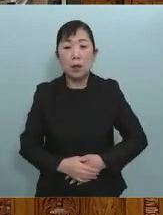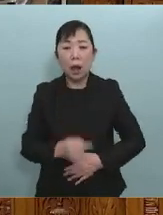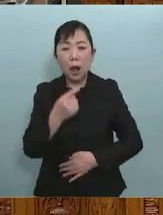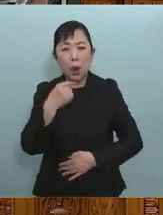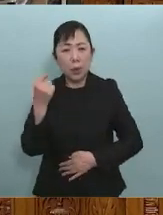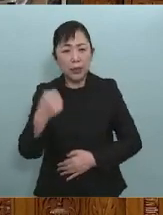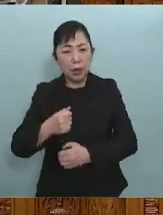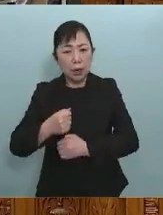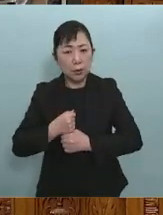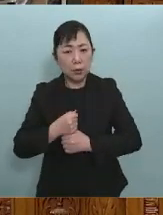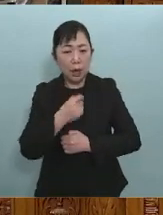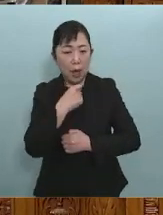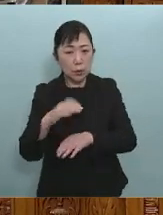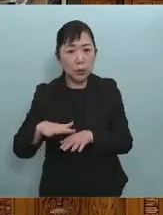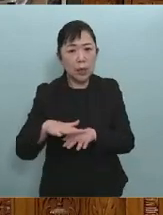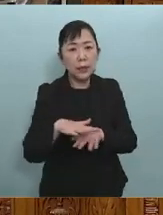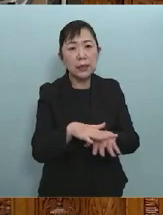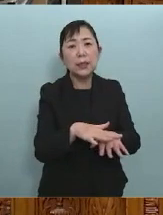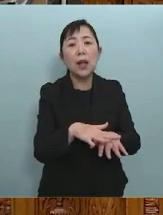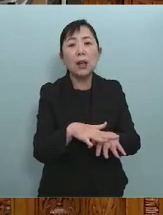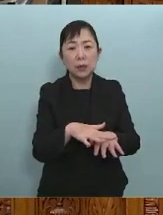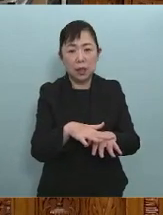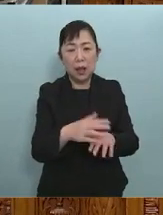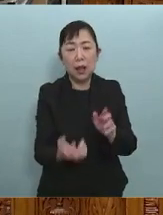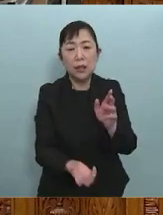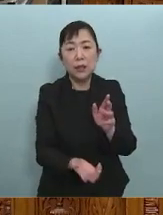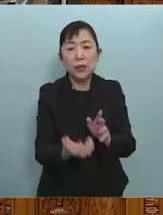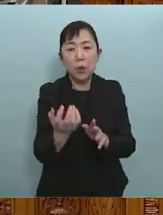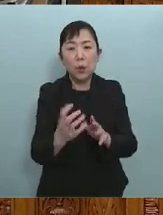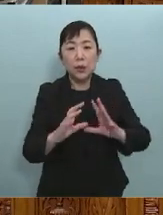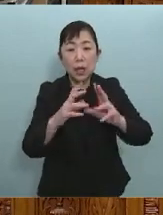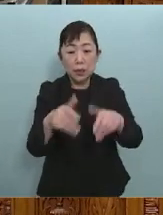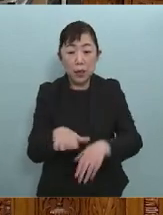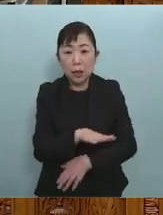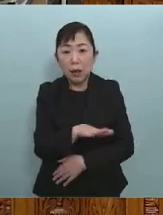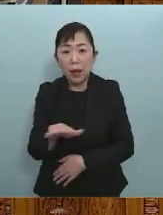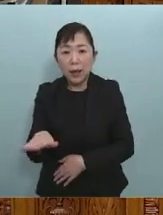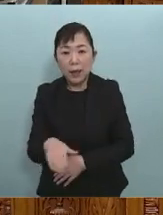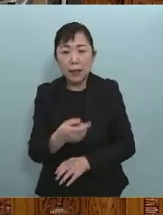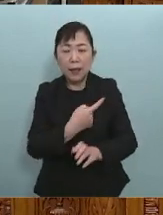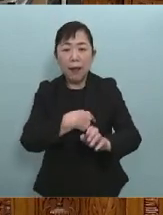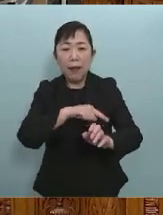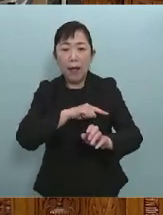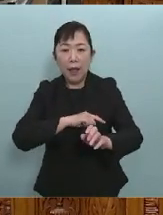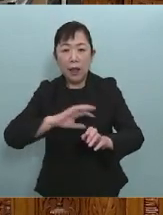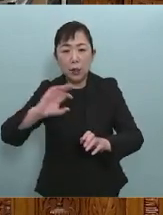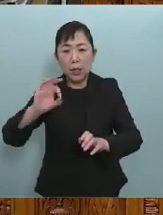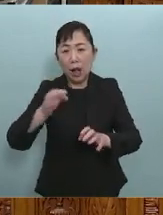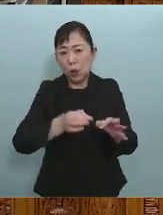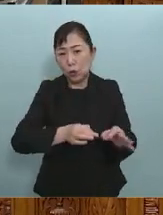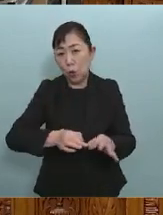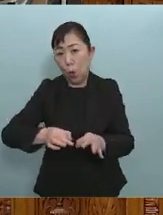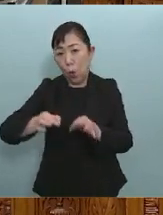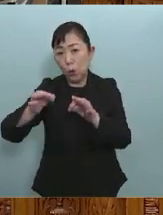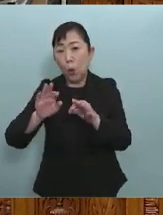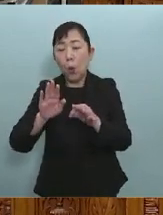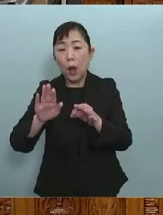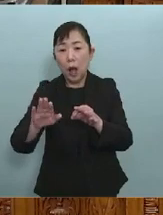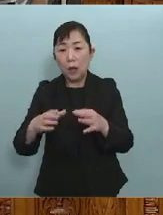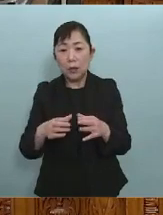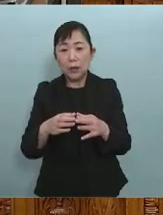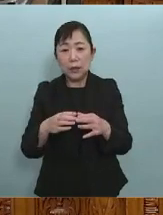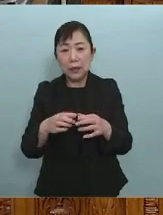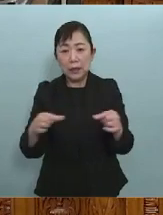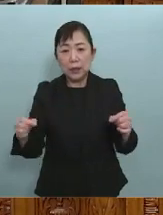よるウクライナ侵略によりま生じた世界的なエネルギー価格高を踏まええ国に